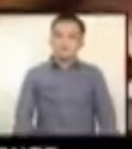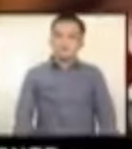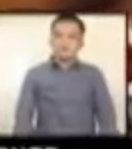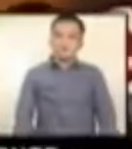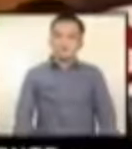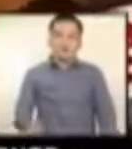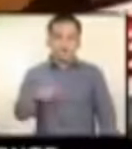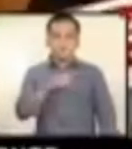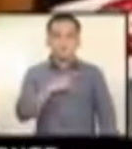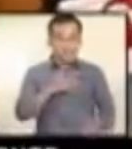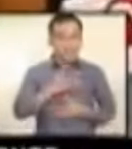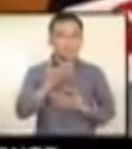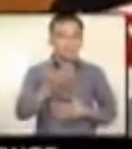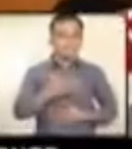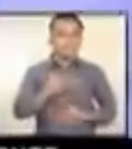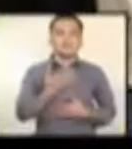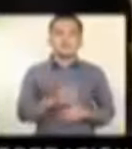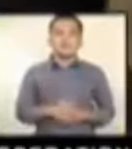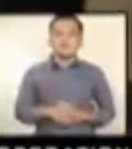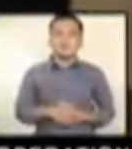and we're very happy.